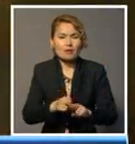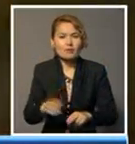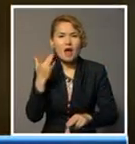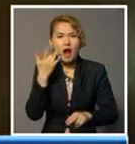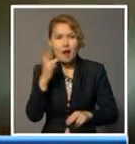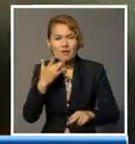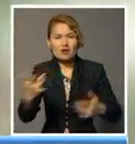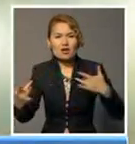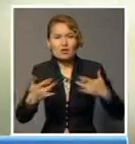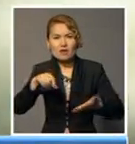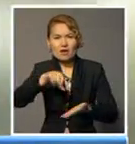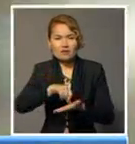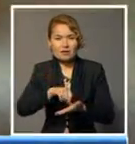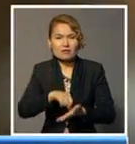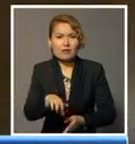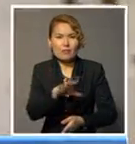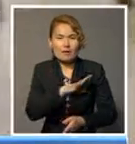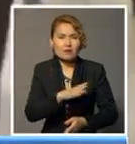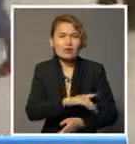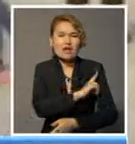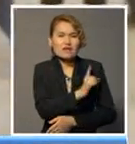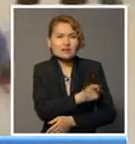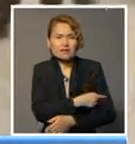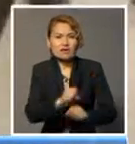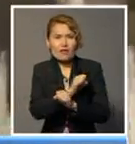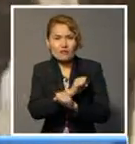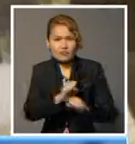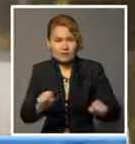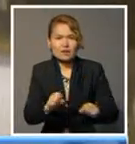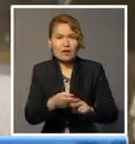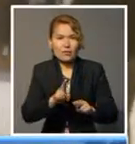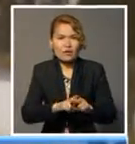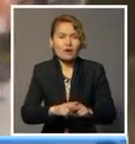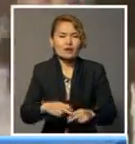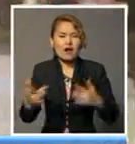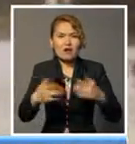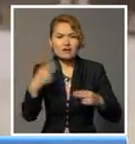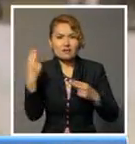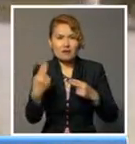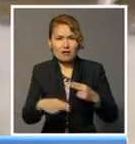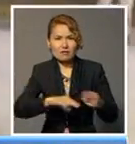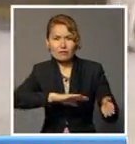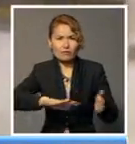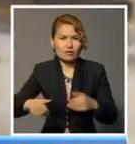Ариана Гранденің концерті өтіп жатқан. Ал жарылғыш зат шоу аяқталып, адамдар тарқай бастағанда іске қосылды.